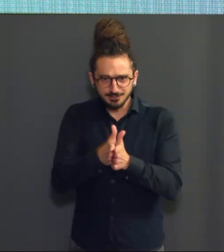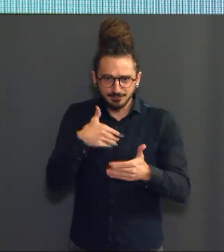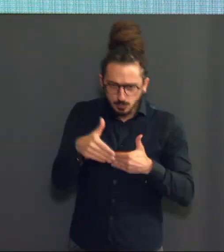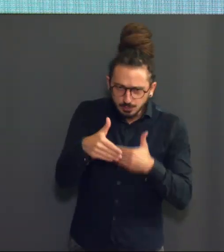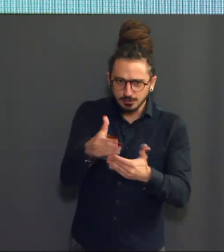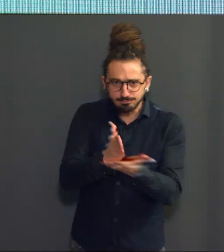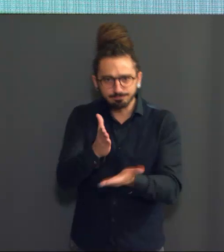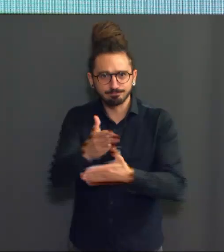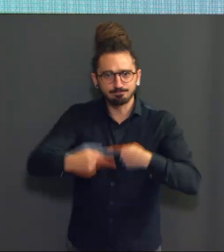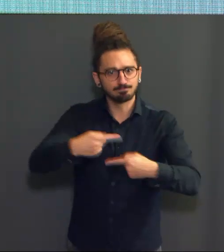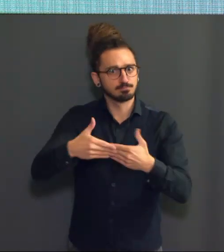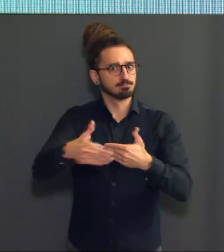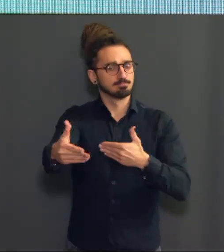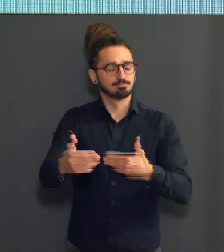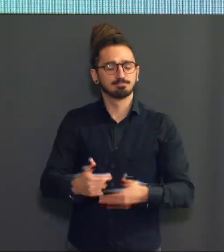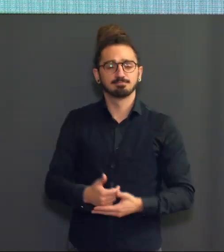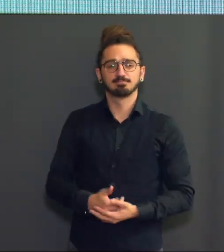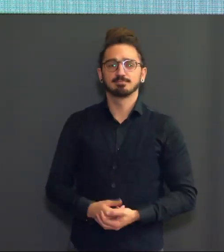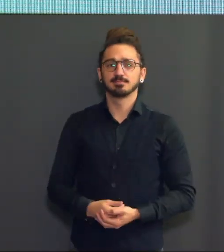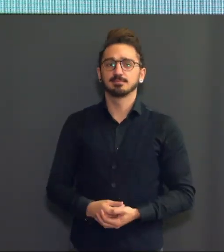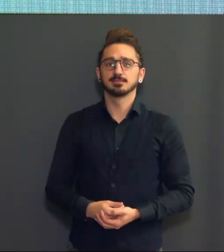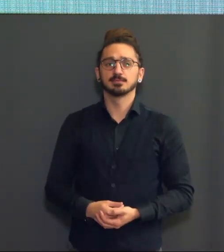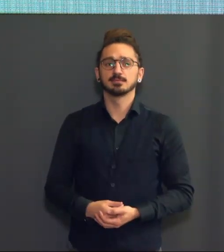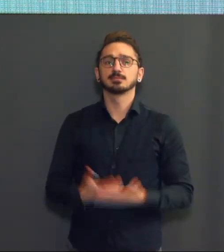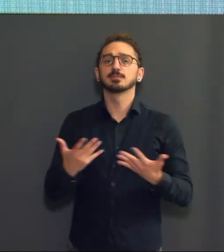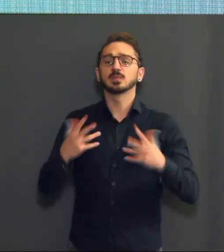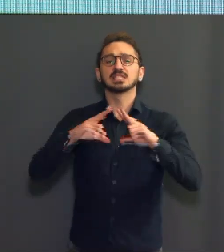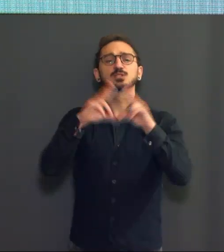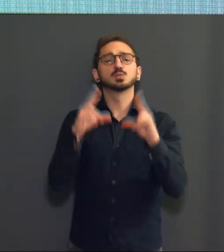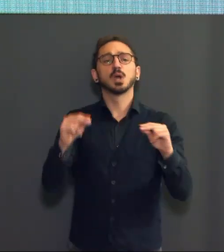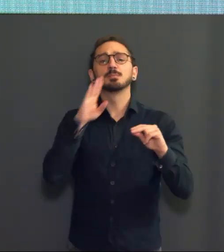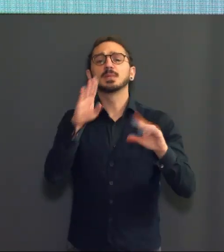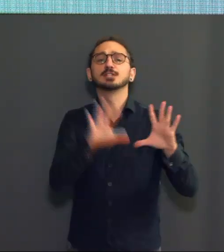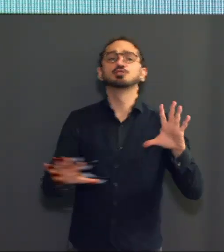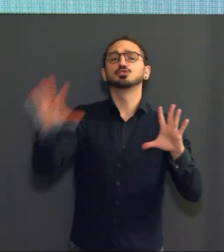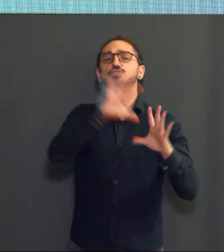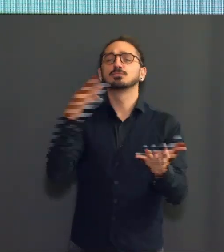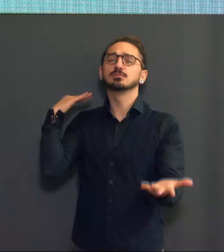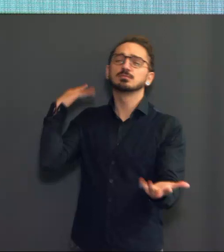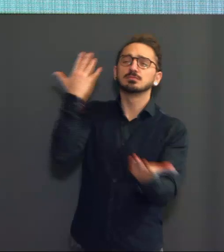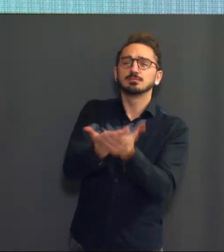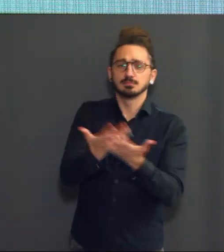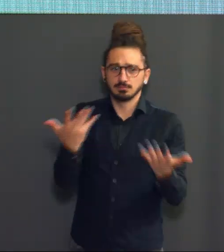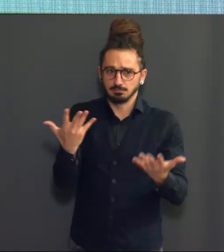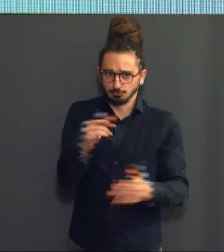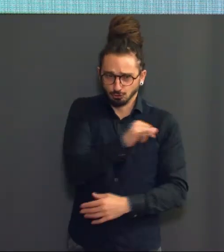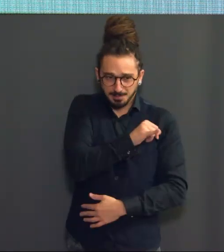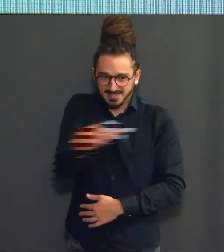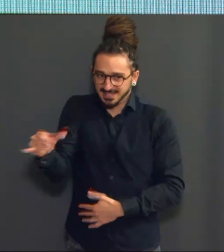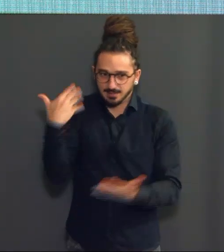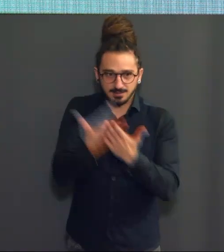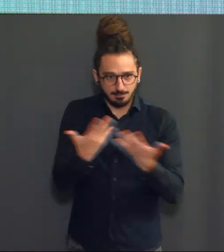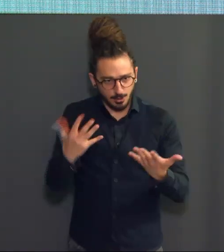Jamais dans l'histoire récente de notre pays, nous n'avons eu une telle occasion de démontrer à quel point nous